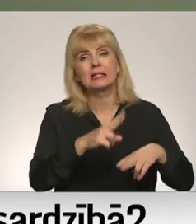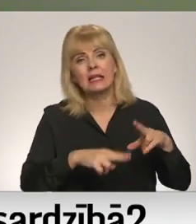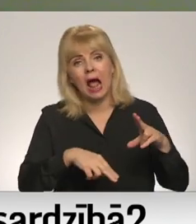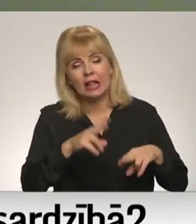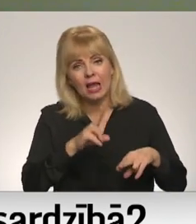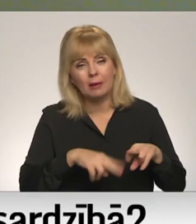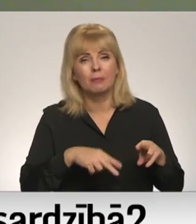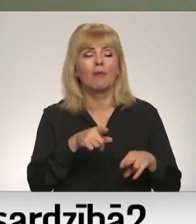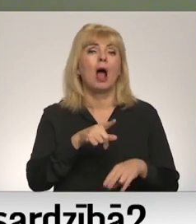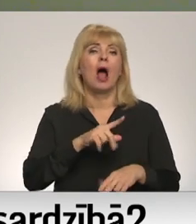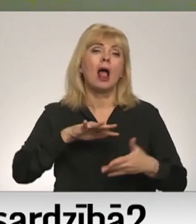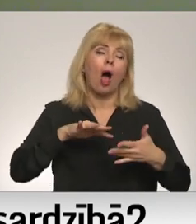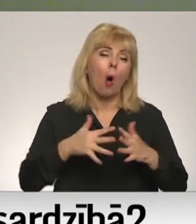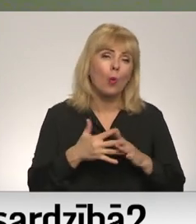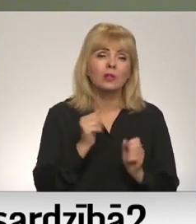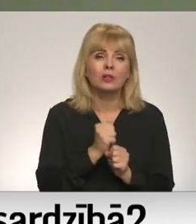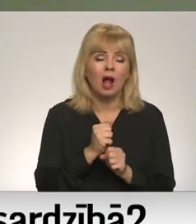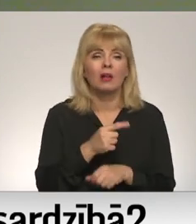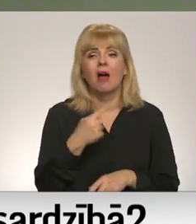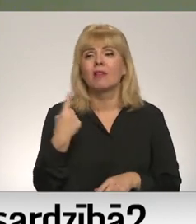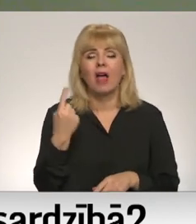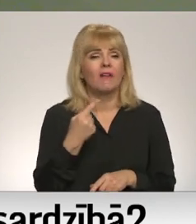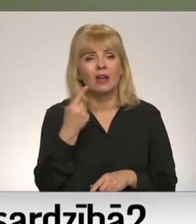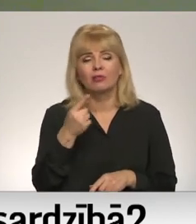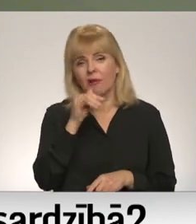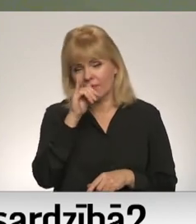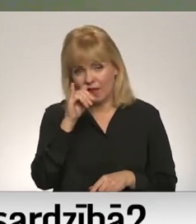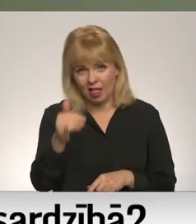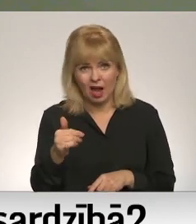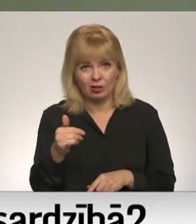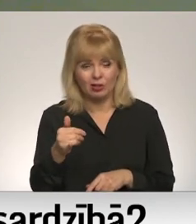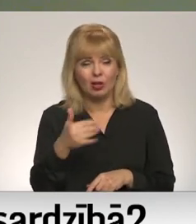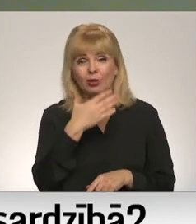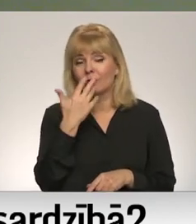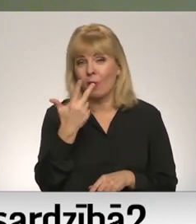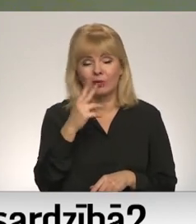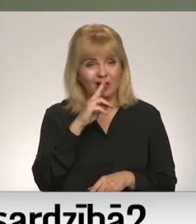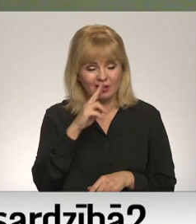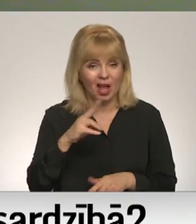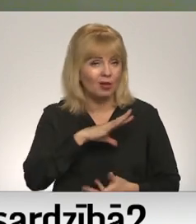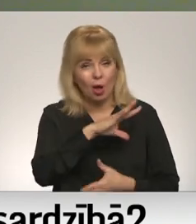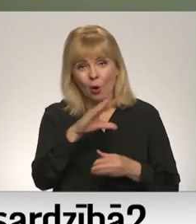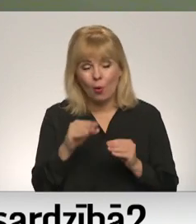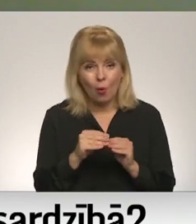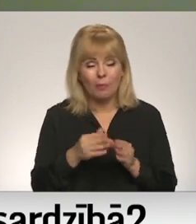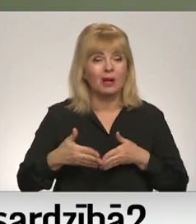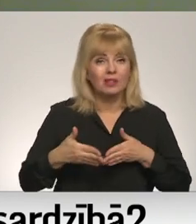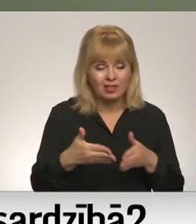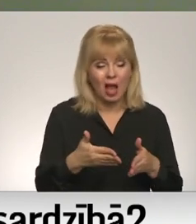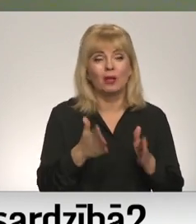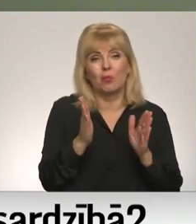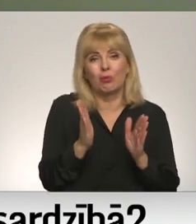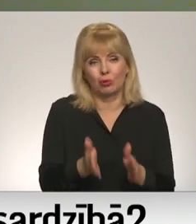celtniecībā, kuri strādā laukos, ka viņus nevienu nelaidīs. Tur jau nav 30 nedēļas, tur jau kopā ar visu ceļu, viss jau